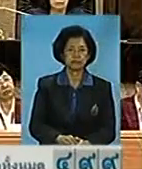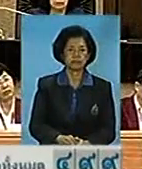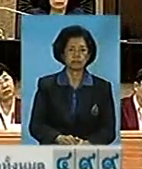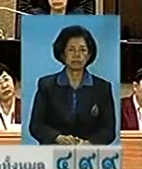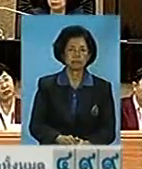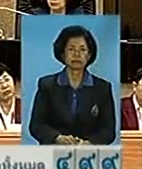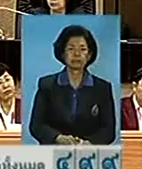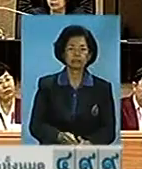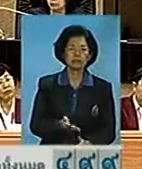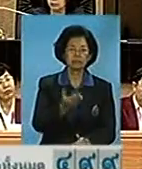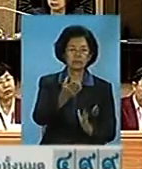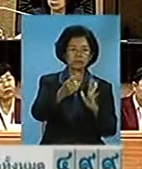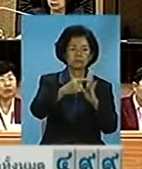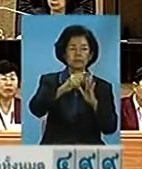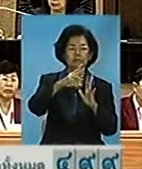น